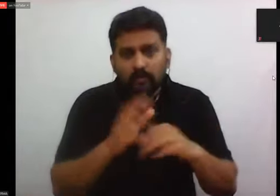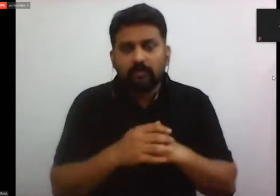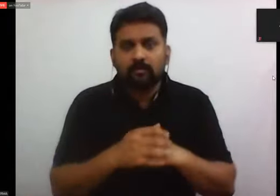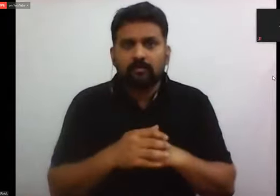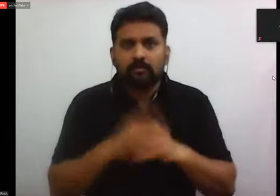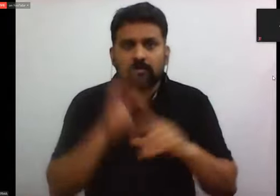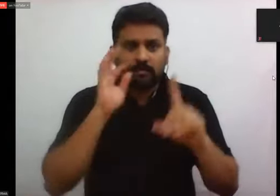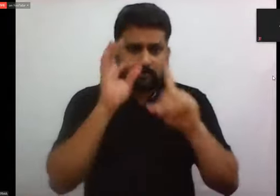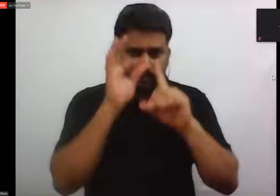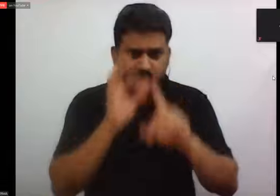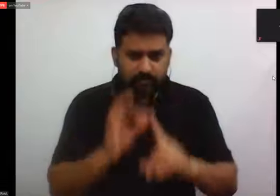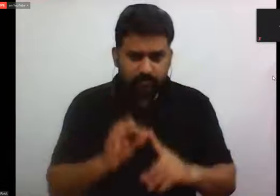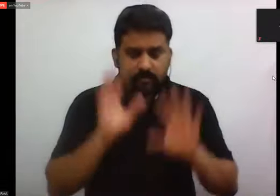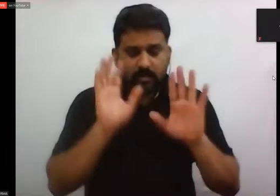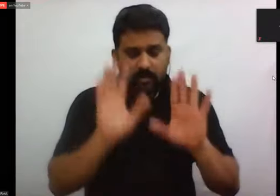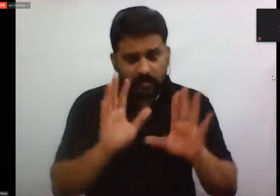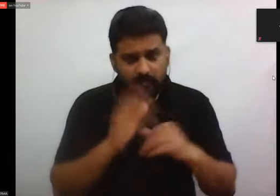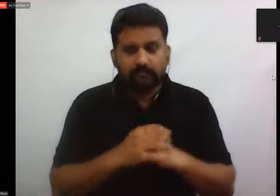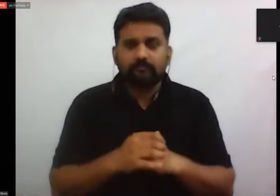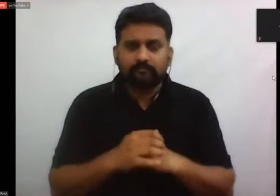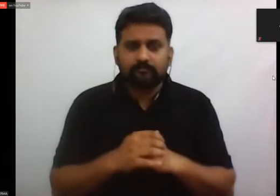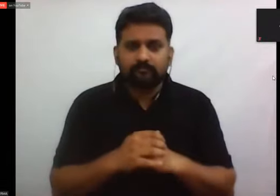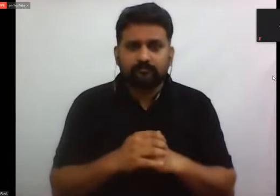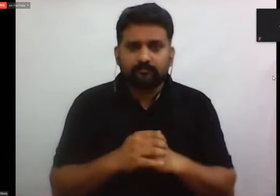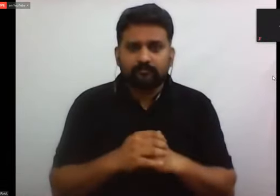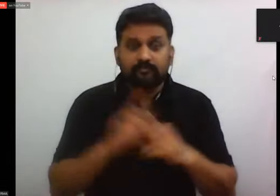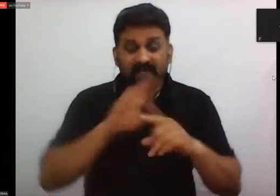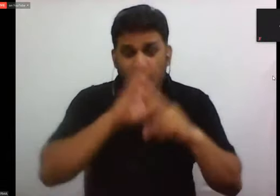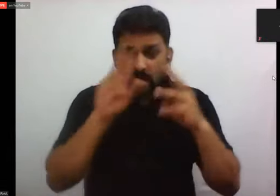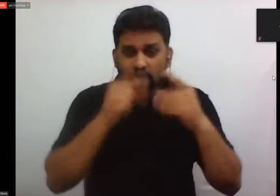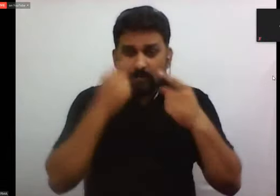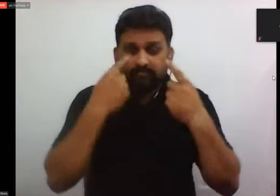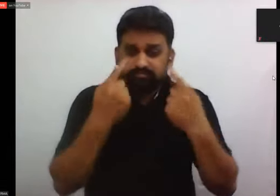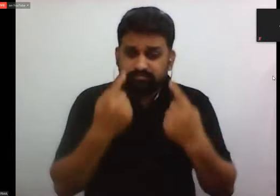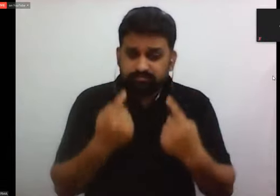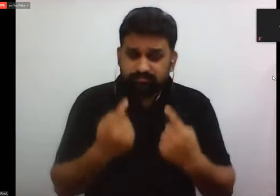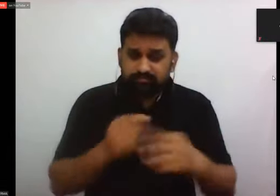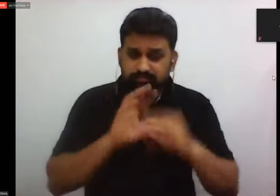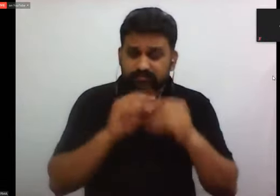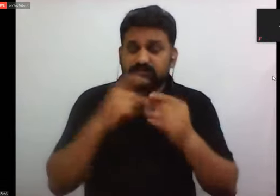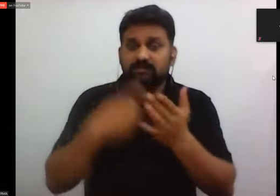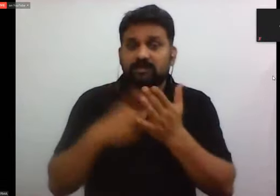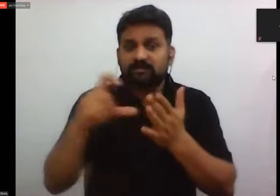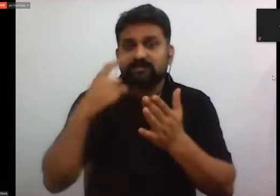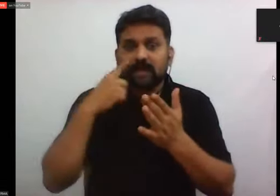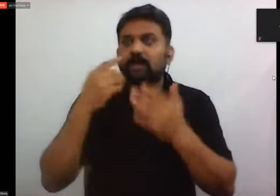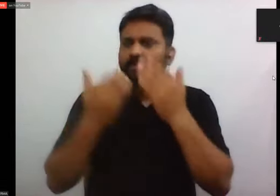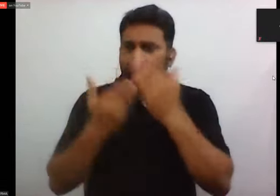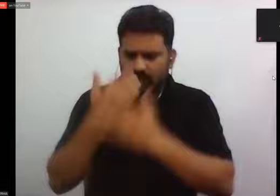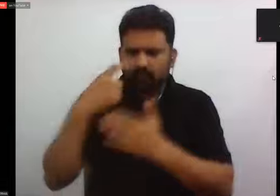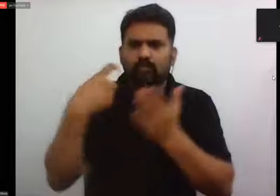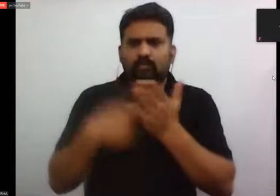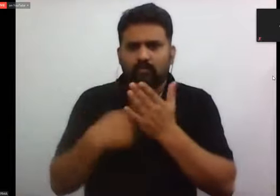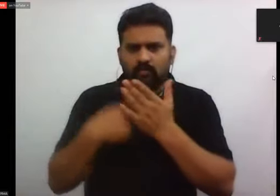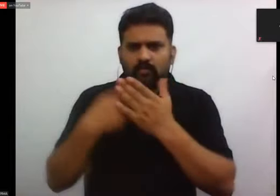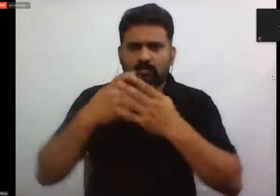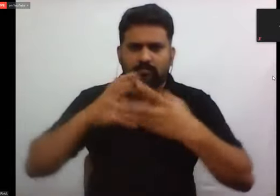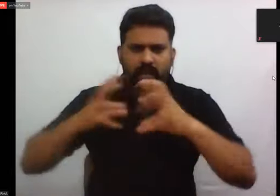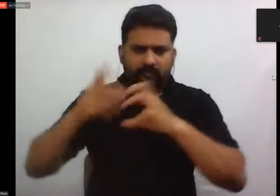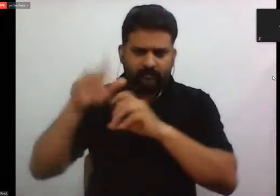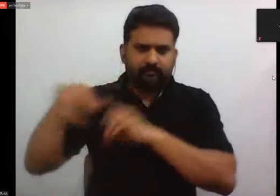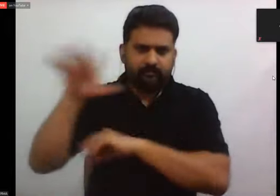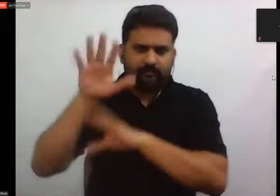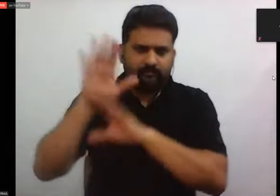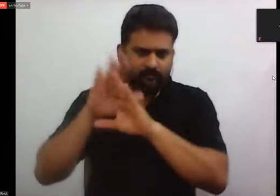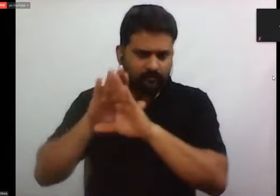अटेंटिवली अटेंड कर रहे हैं, ये सब चेक करने के लिए आरसीआई कुछ नए रूल्स बना रही है। तो